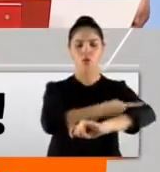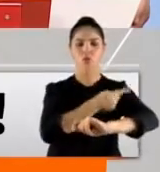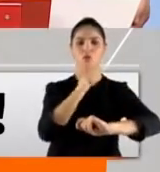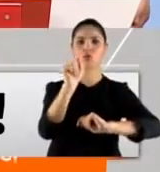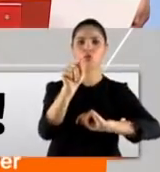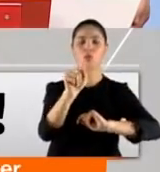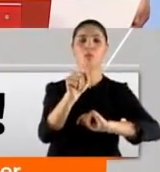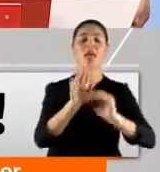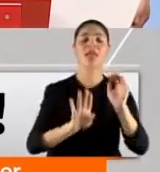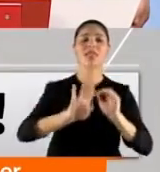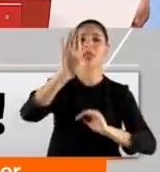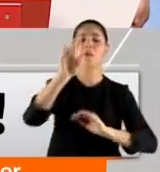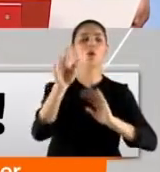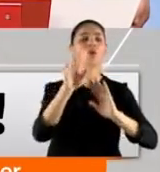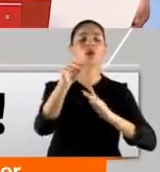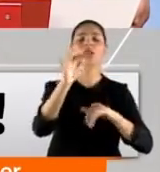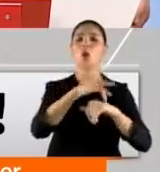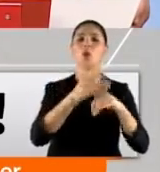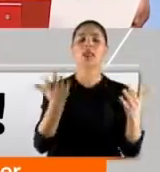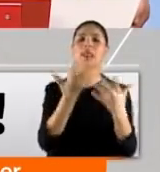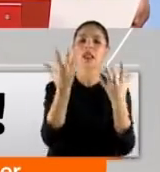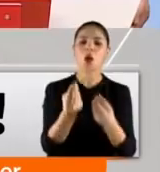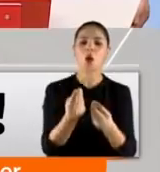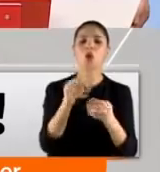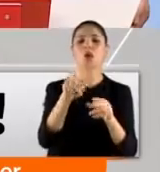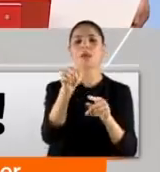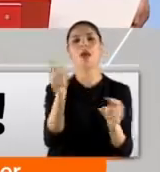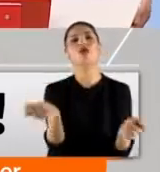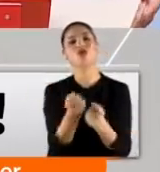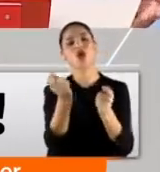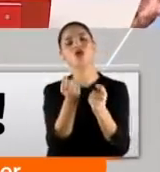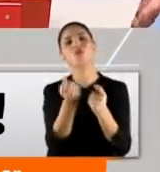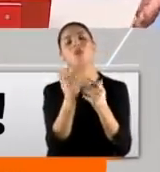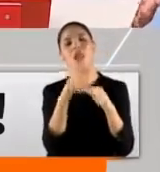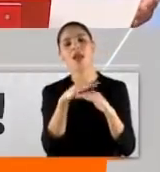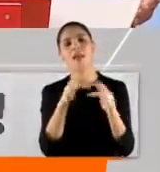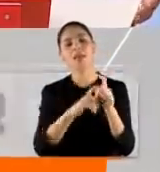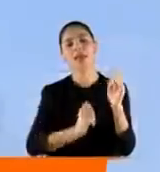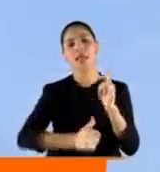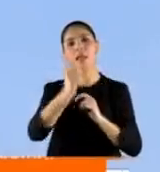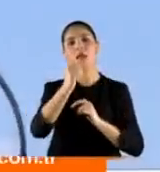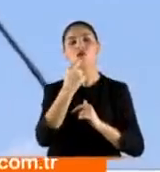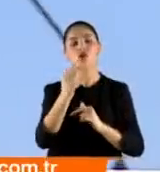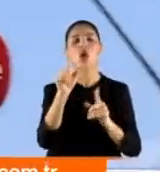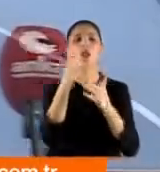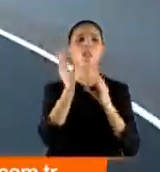parlamenter demokrasiyi ülkeye nasıl getirebiliriz diye bir takım çalışmalar yapmışlardı. Genel başkanımızın kastettiği bu.